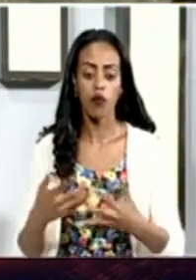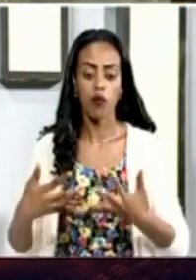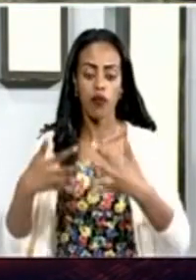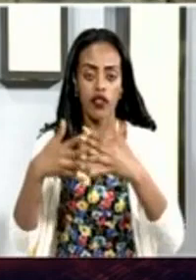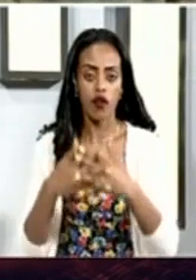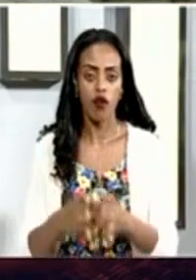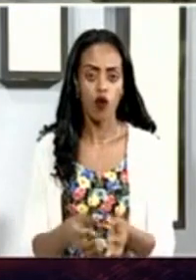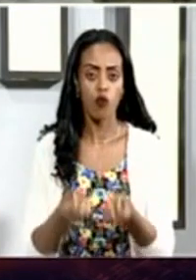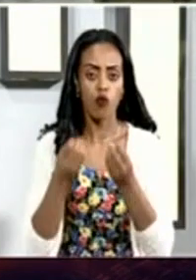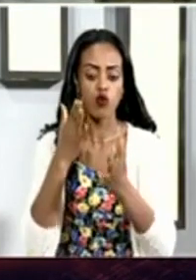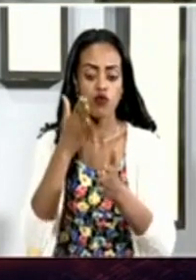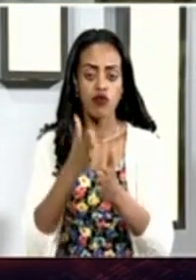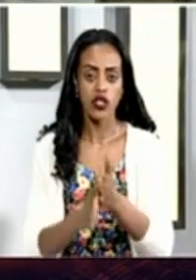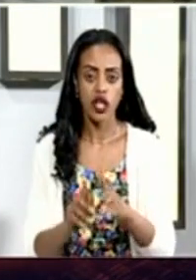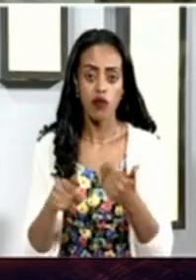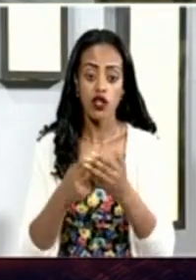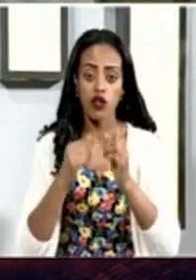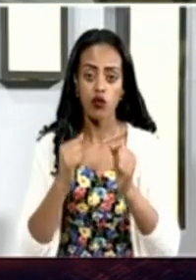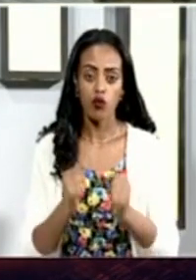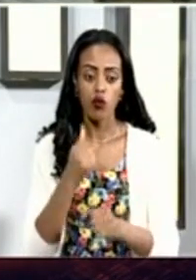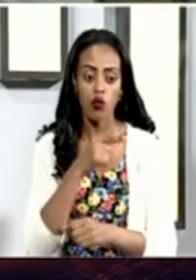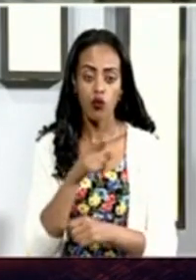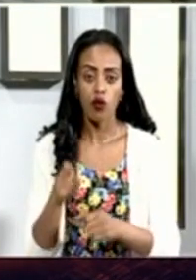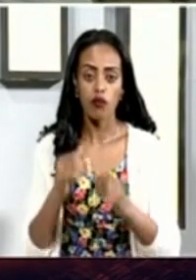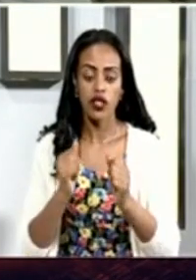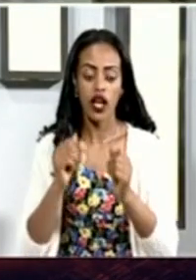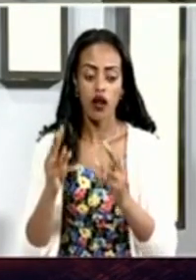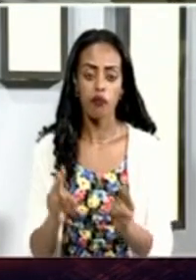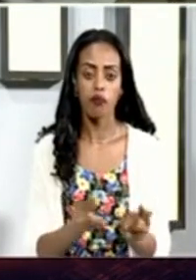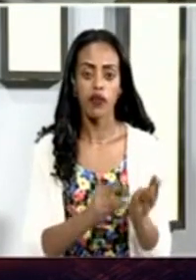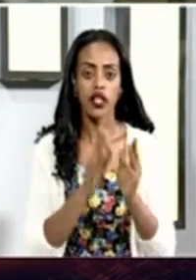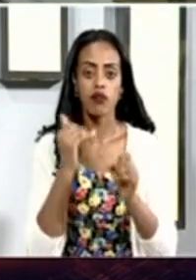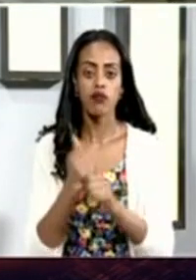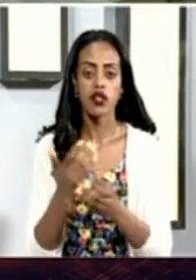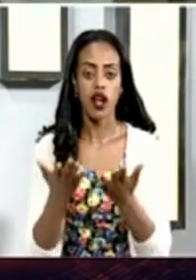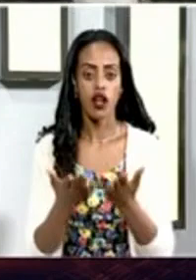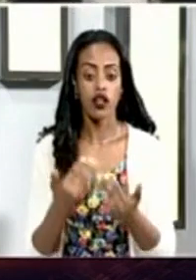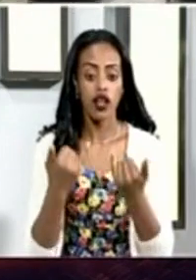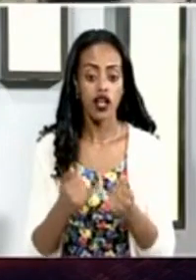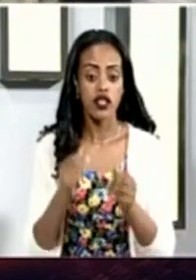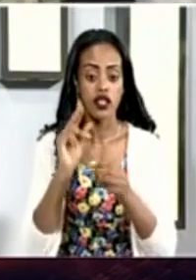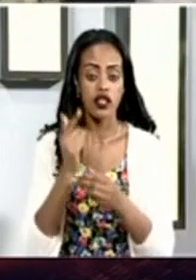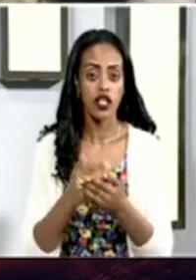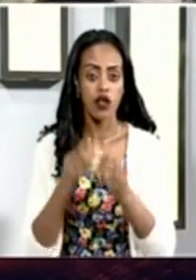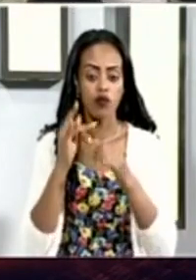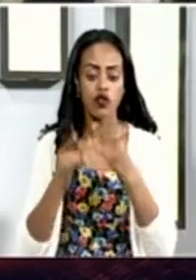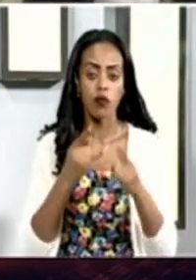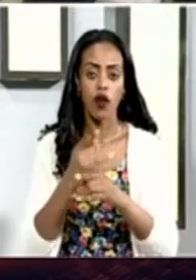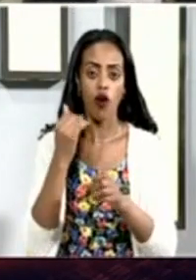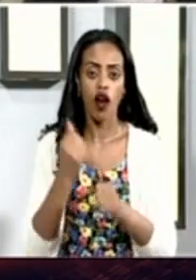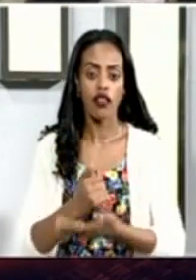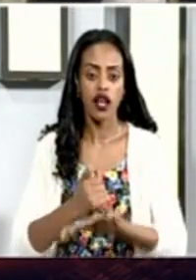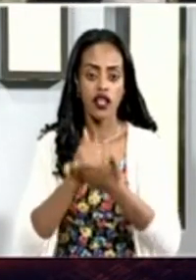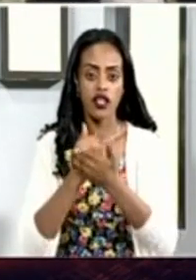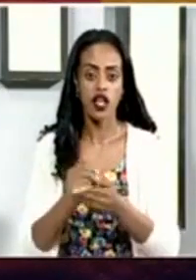ብምትሕባር ብዙሕ ምፍጻም ስለ ትኽእሉ ብዝተጠናኸረ መንገዲ ምስራሕ የድሊ። ሕዚ ቅርስታትና ብዘመናዊ ኣታሓዛ